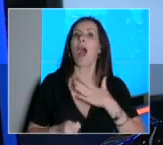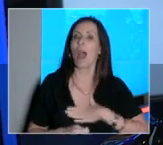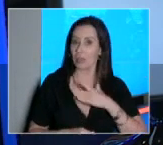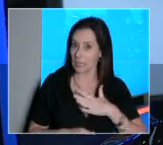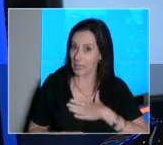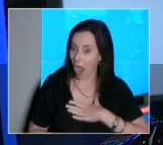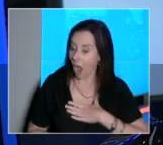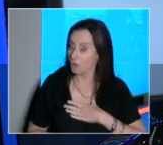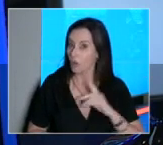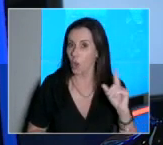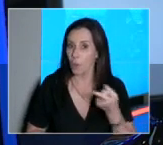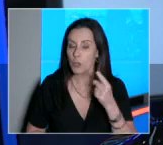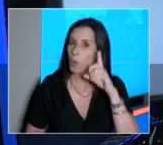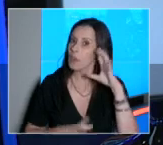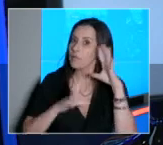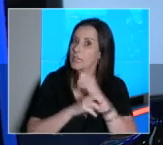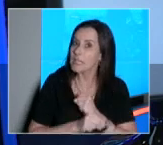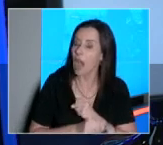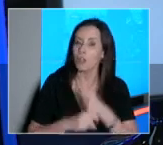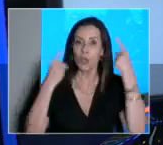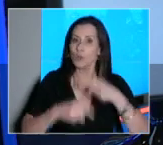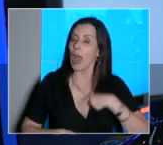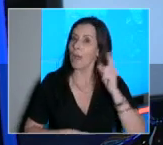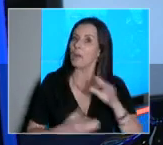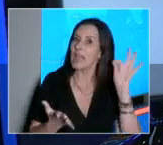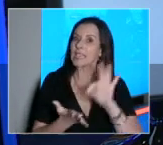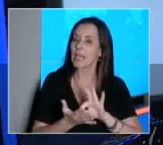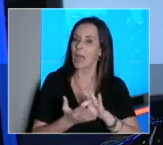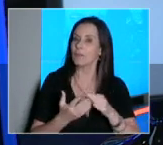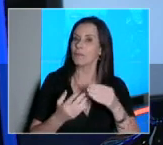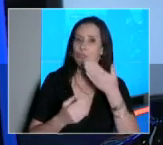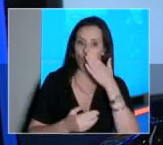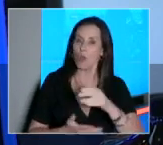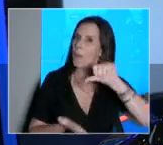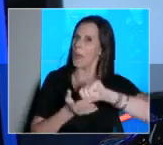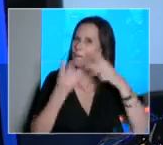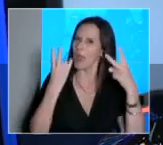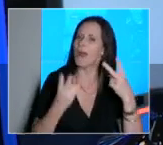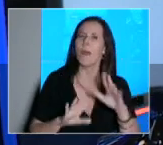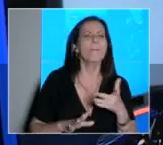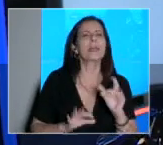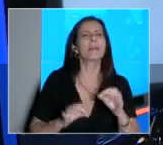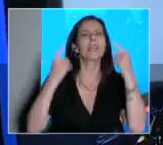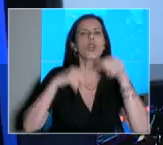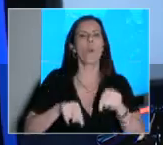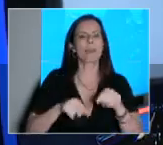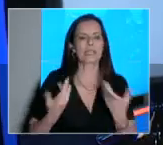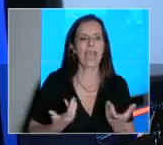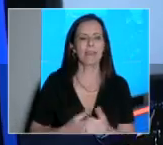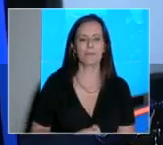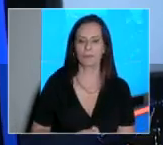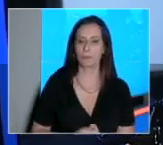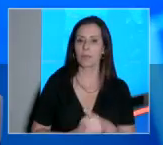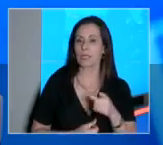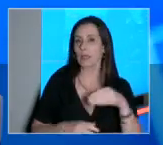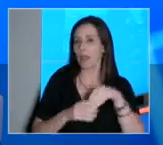האם זה חג לאומי? האם יש פה תפיסה של איזה יום שאנחנו חייבים לציין כי זה ירושלים וזו הבירה? במה מדובר בעצם?